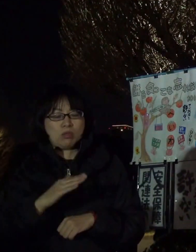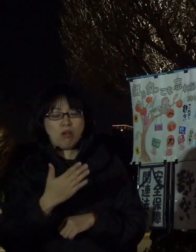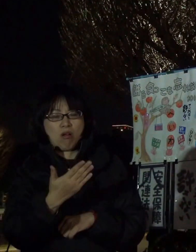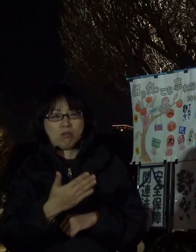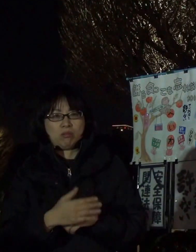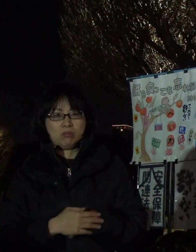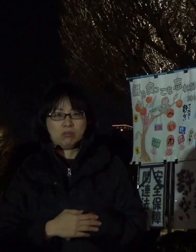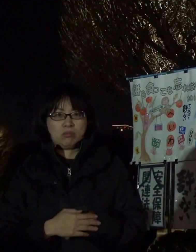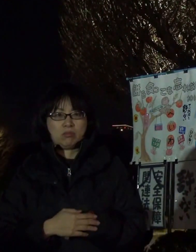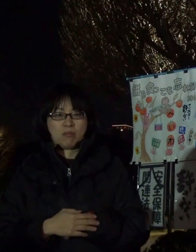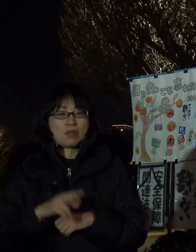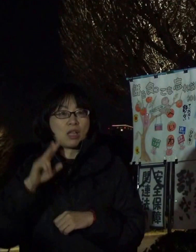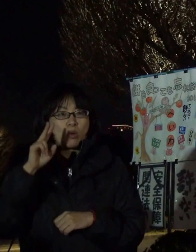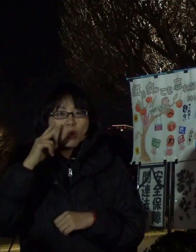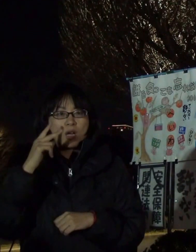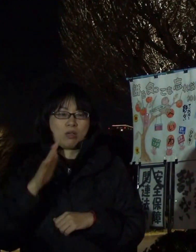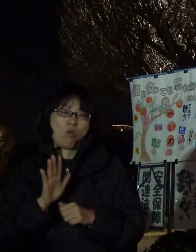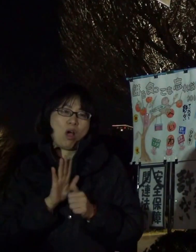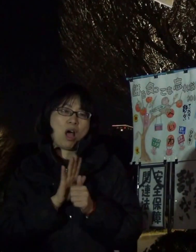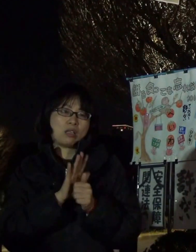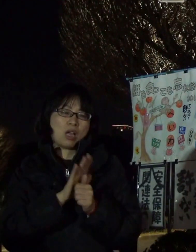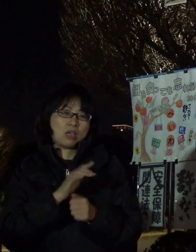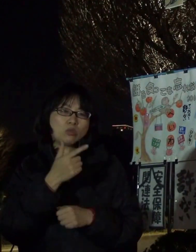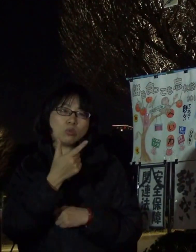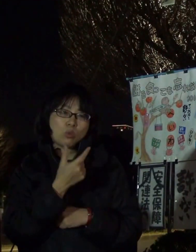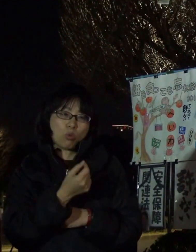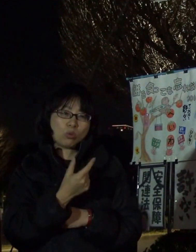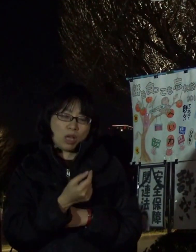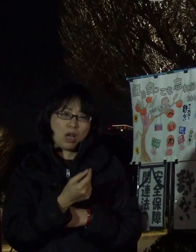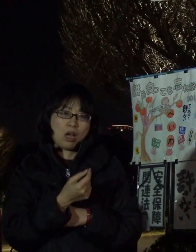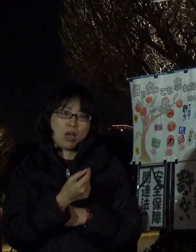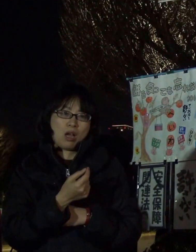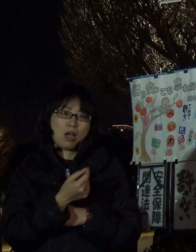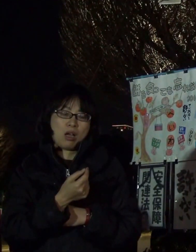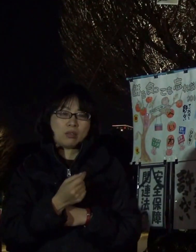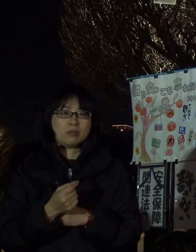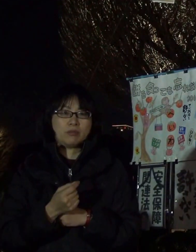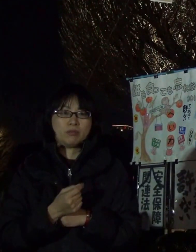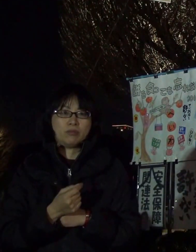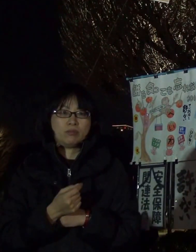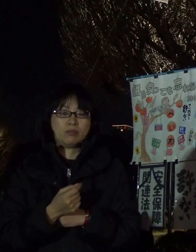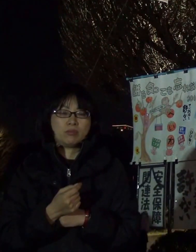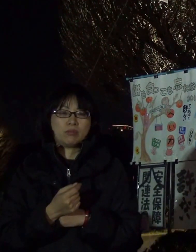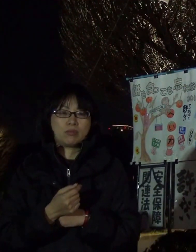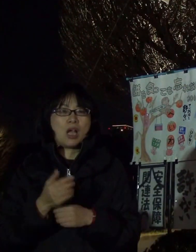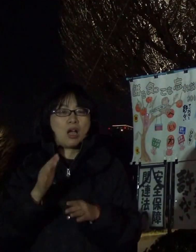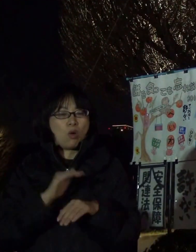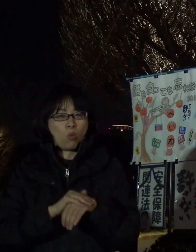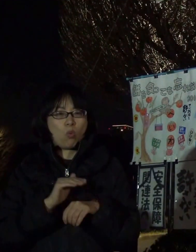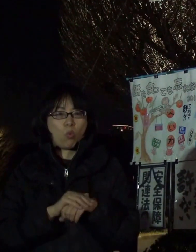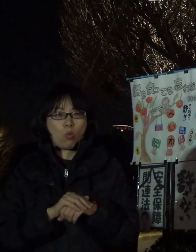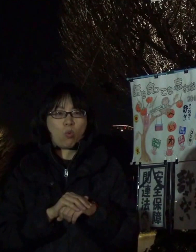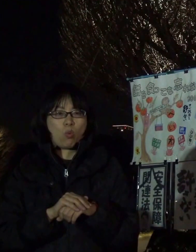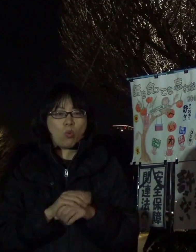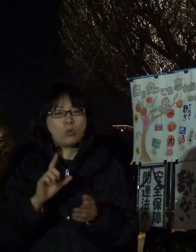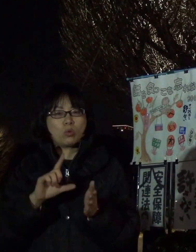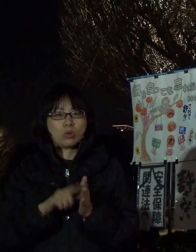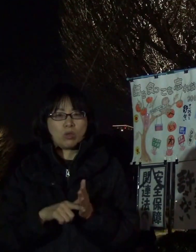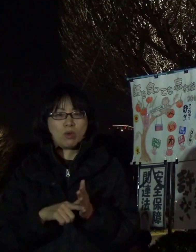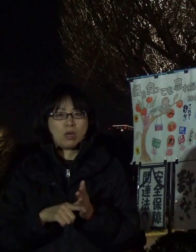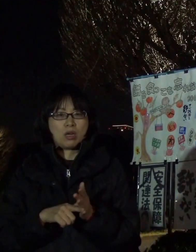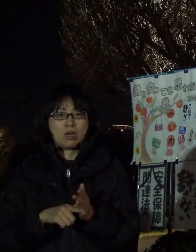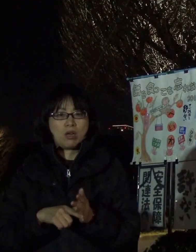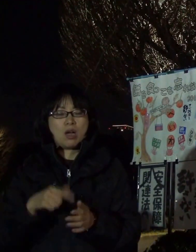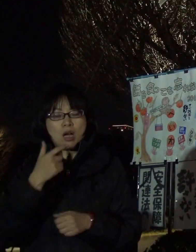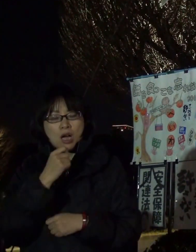誤解を与えるような何々をしたらという謝り方は官僚の常套手段じゃないで